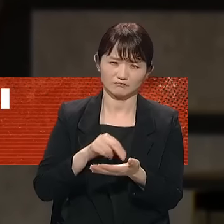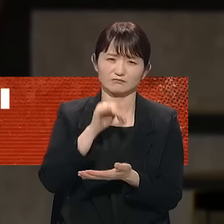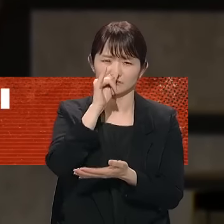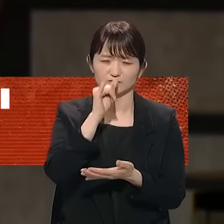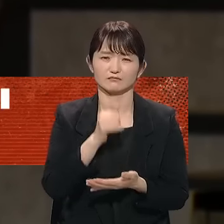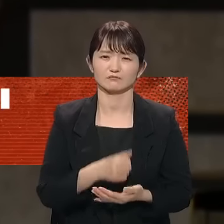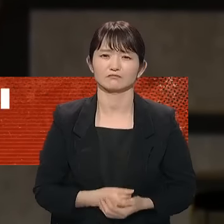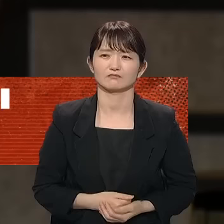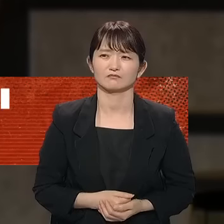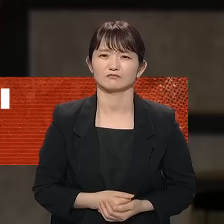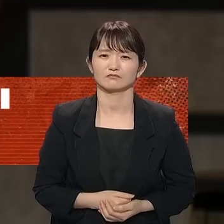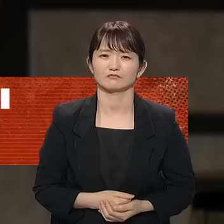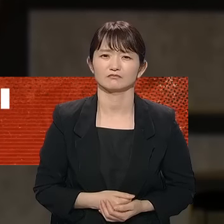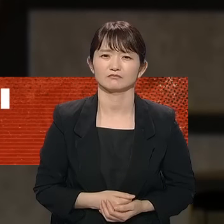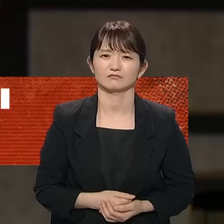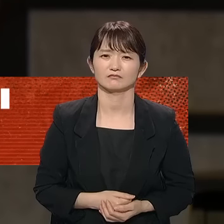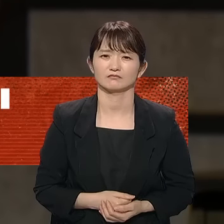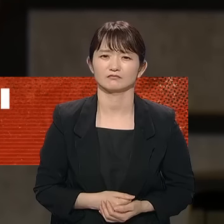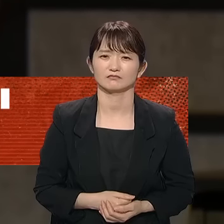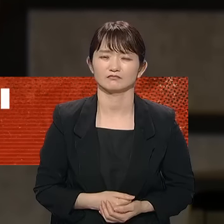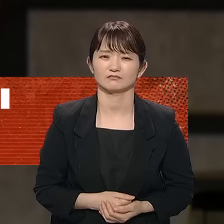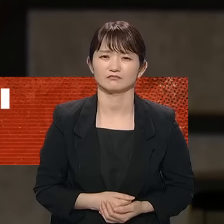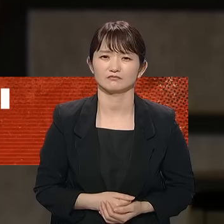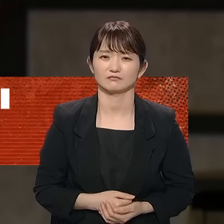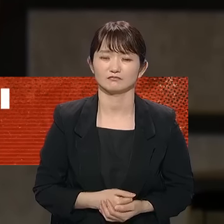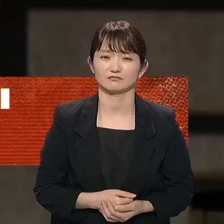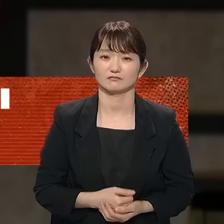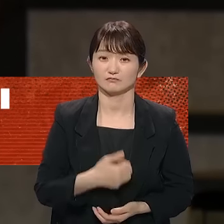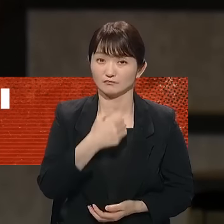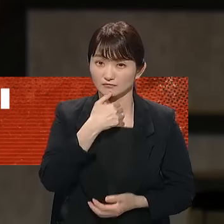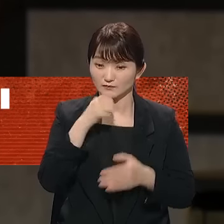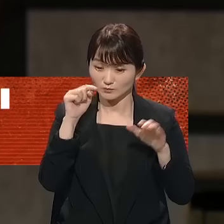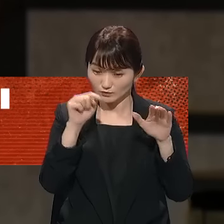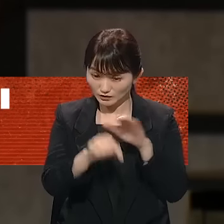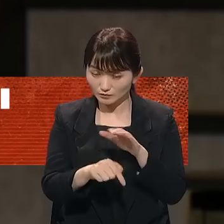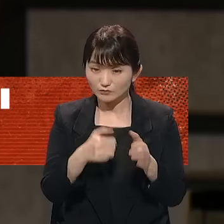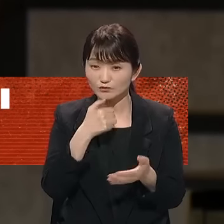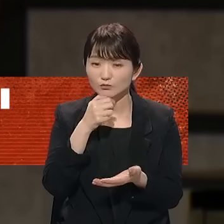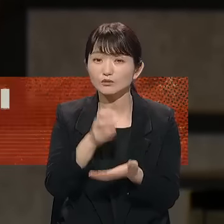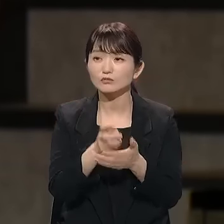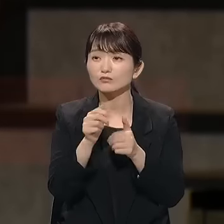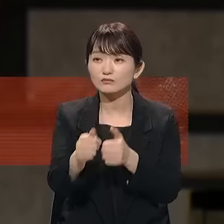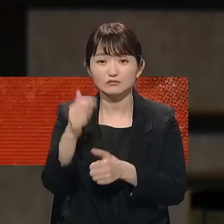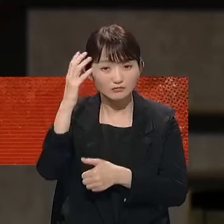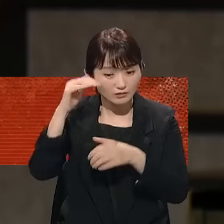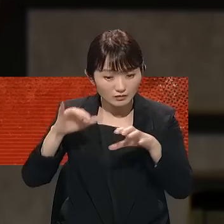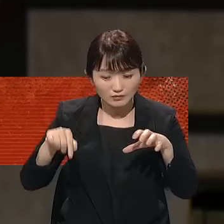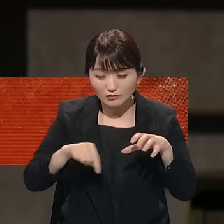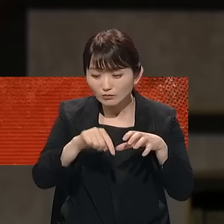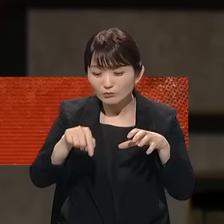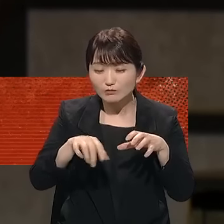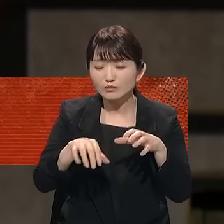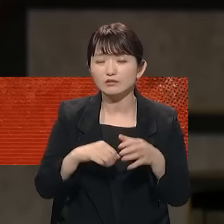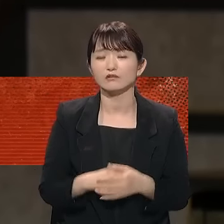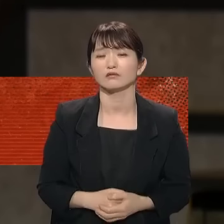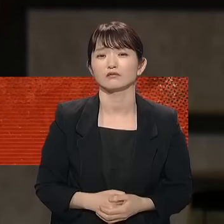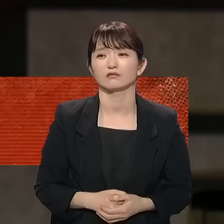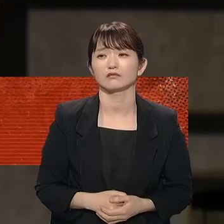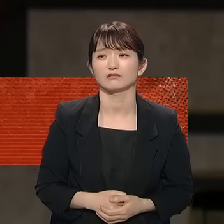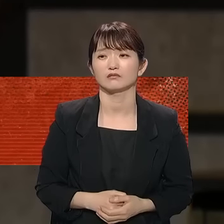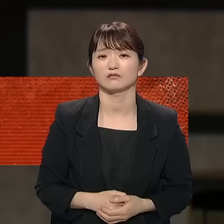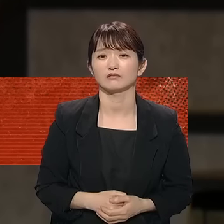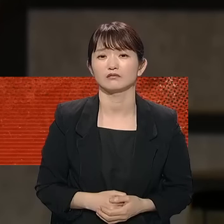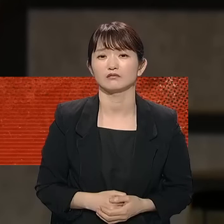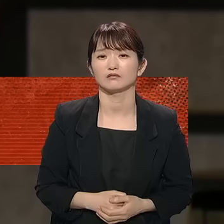것이고요. 그리고 이제 우리가 이런 얘기가 있습니다. 로마에 가면 로마법을 따르라. 우리 한국에서도 만약에 저런 걸 갖다가